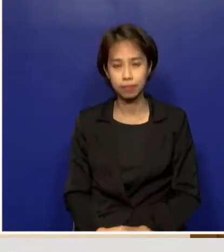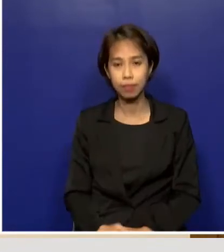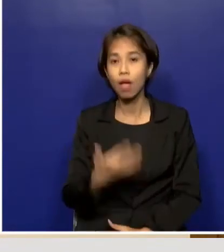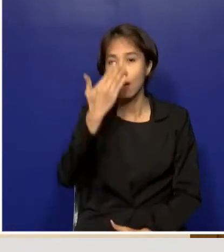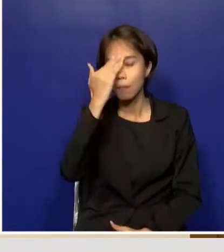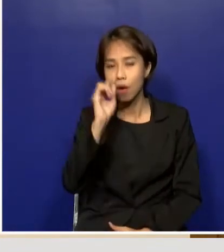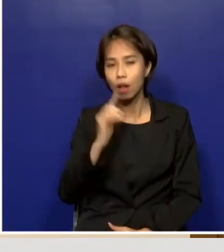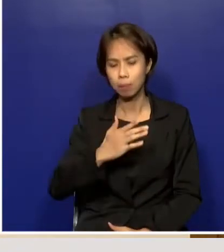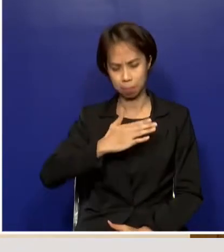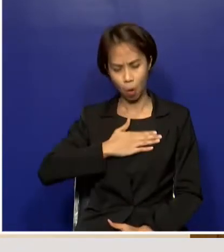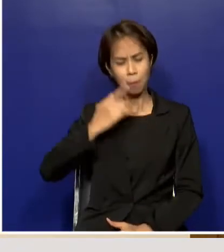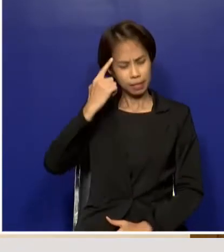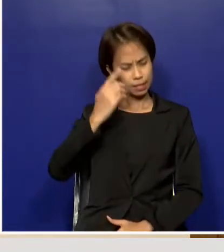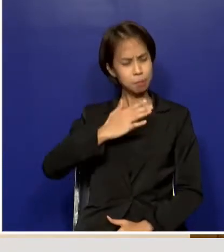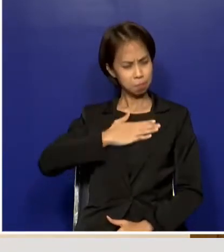ทับ